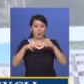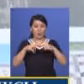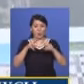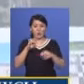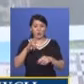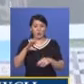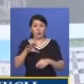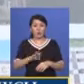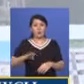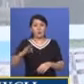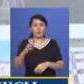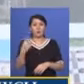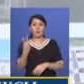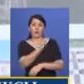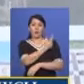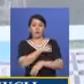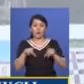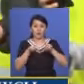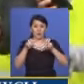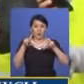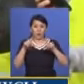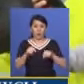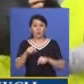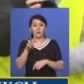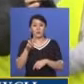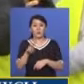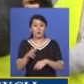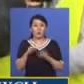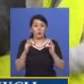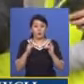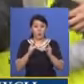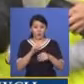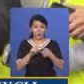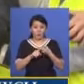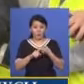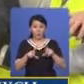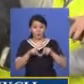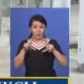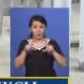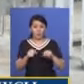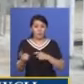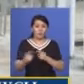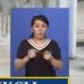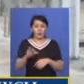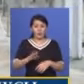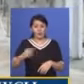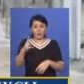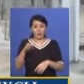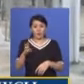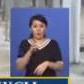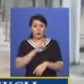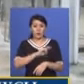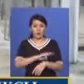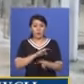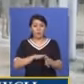Ықшам ауданында 2 бірдей құрылыс алаңы бар. Оның бірі 200 орынға шақталған инфекциялық аурухана. Жоба жетекшісі облыс әкіміне атқарылған